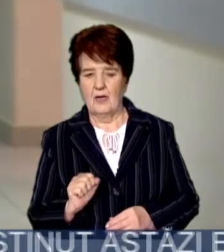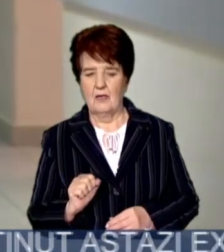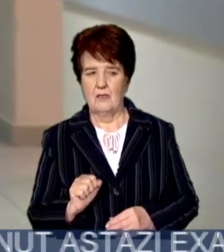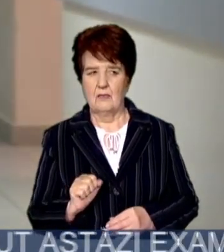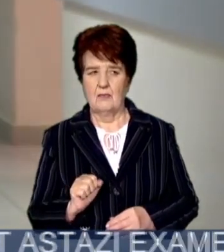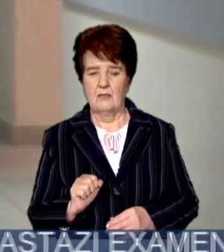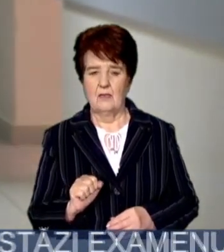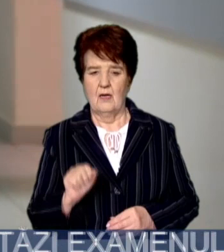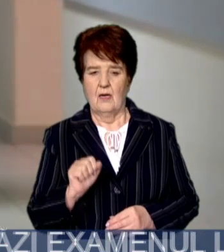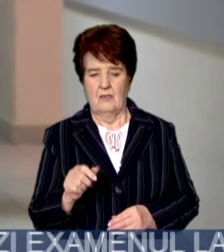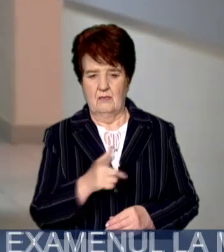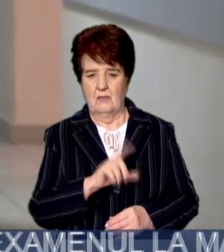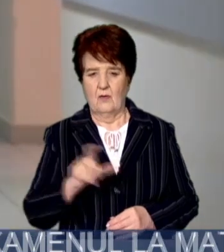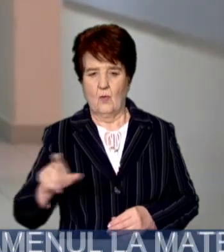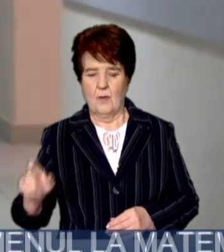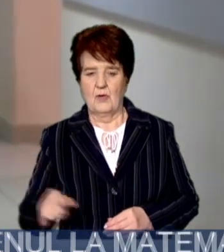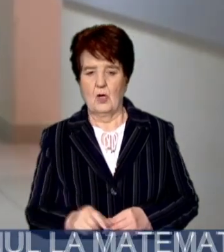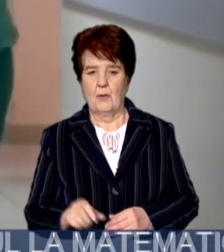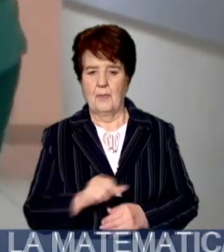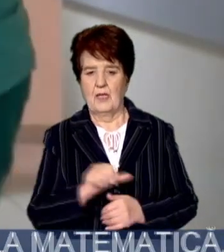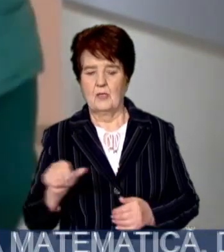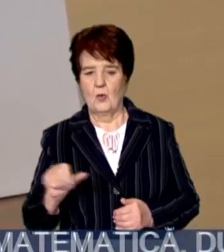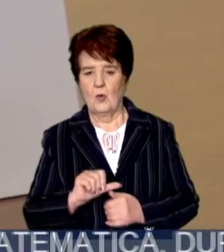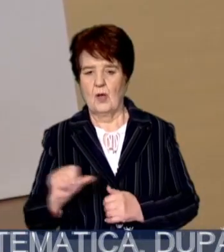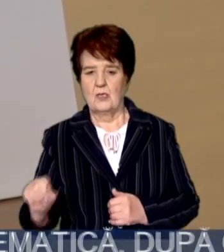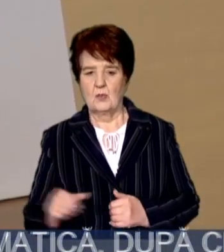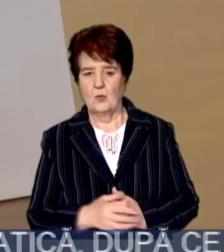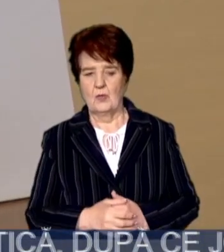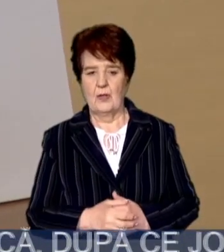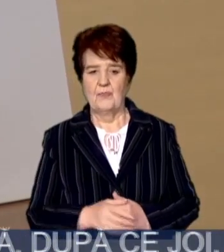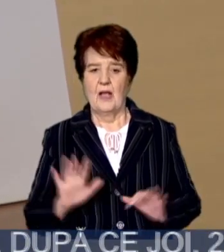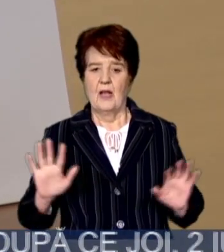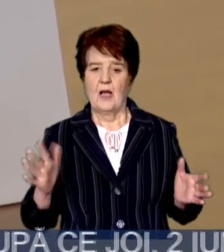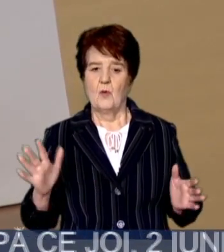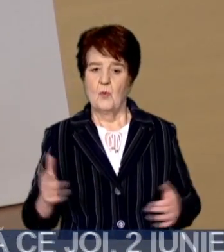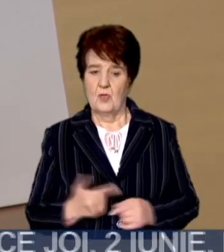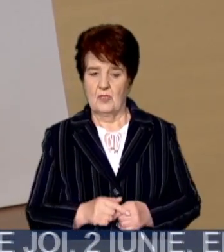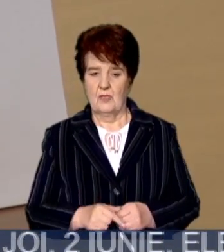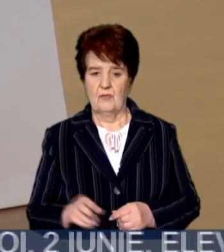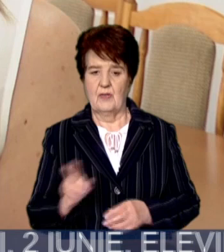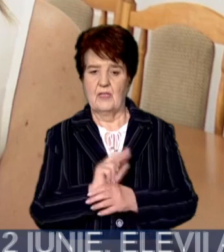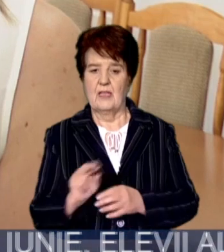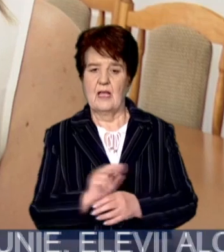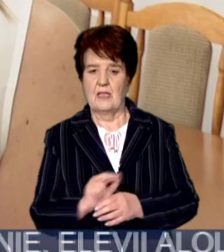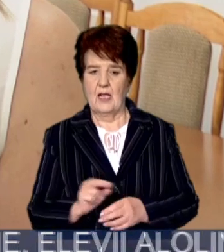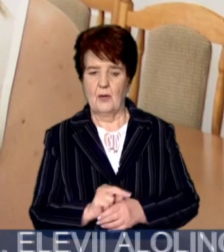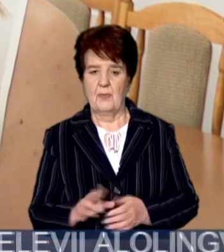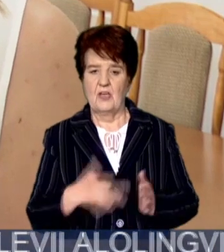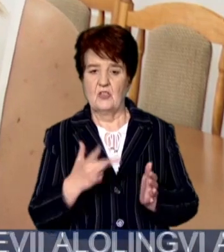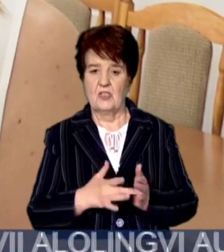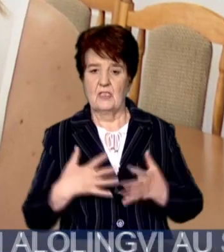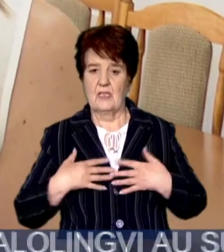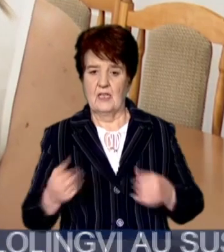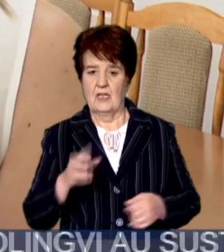screening-uri în rândul populației pentru a exclude careva malformații. La moment, cabinetul de fizioterapie din incinta Centrului de Sănătate